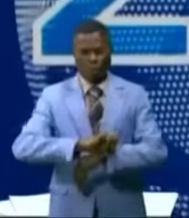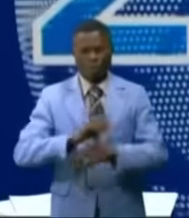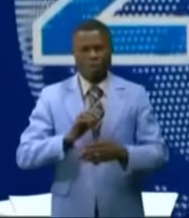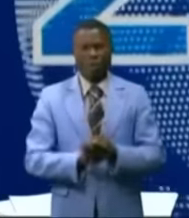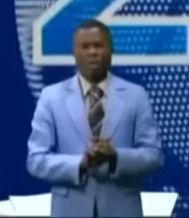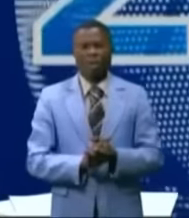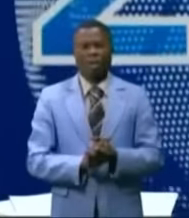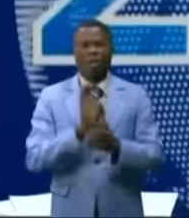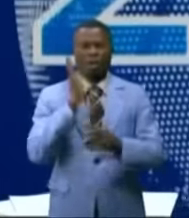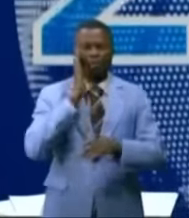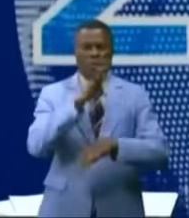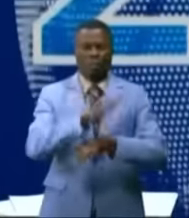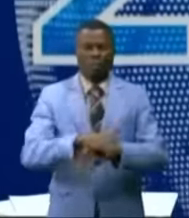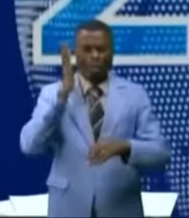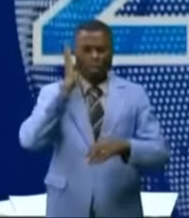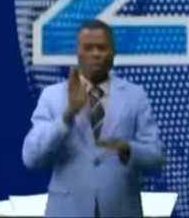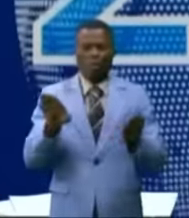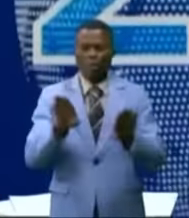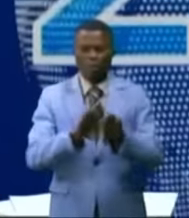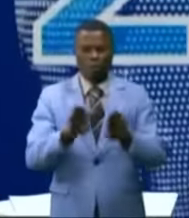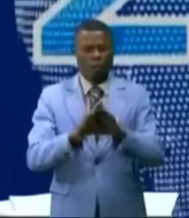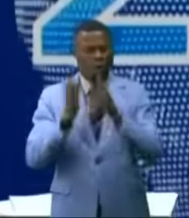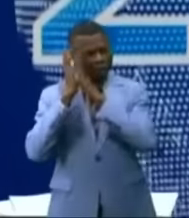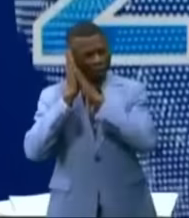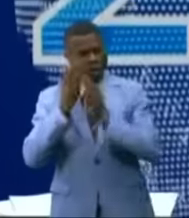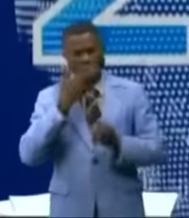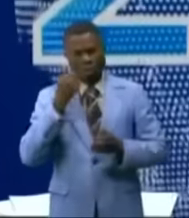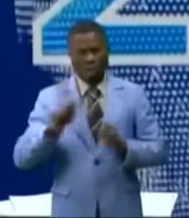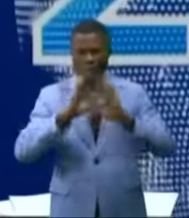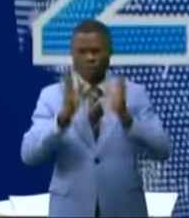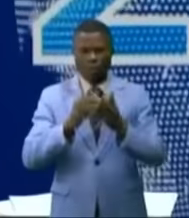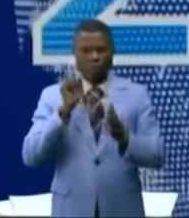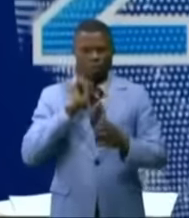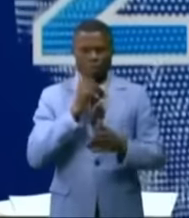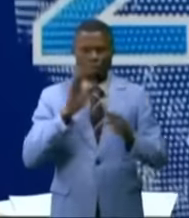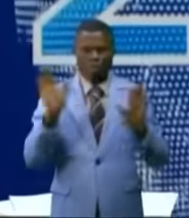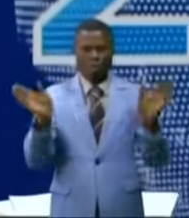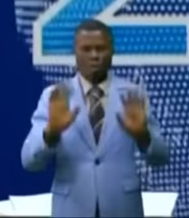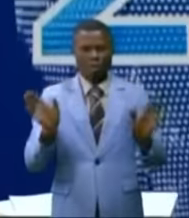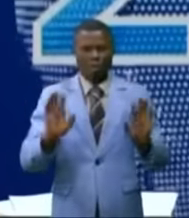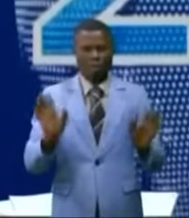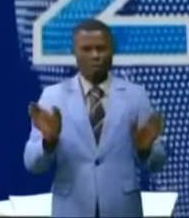de programme sur nos antennes et excellent début de week-end à toutes et à tous. Au revoir.